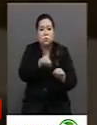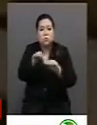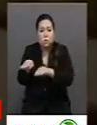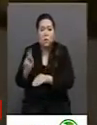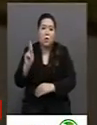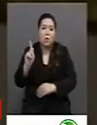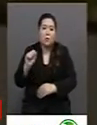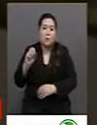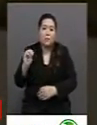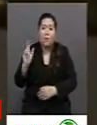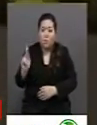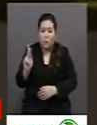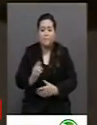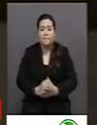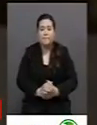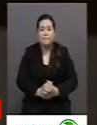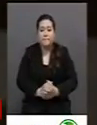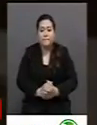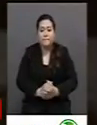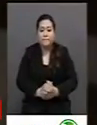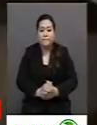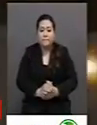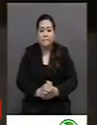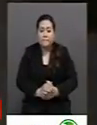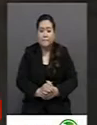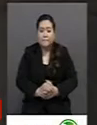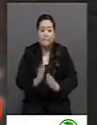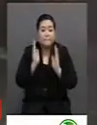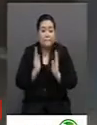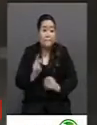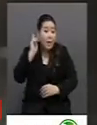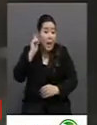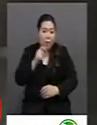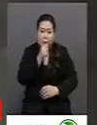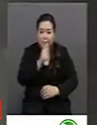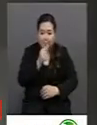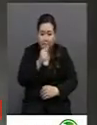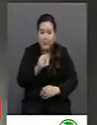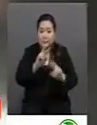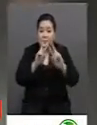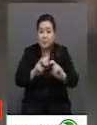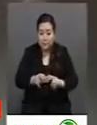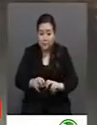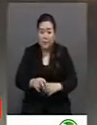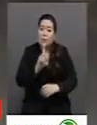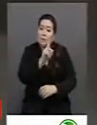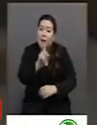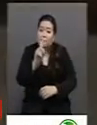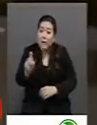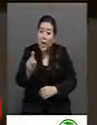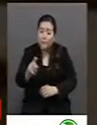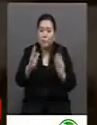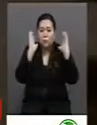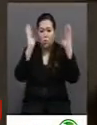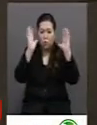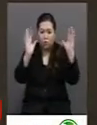ต่อไปค่ะ ค่ะคือมีรายงานออกมาแบบนี้นะคะแต่ปรากฏว่าผู้สื่อข่าวไปสอบถามกับทางโฆษกและรองอธิบดีกรมศุล